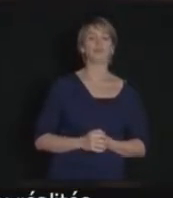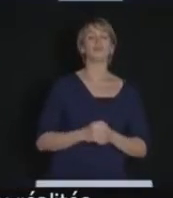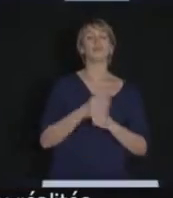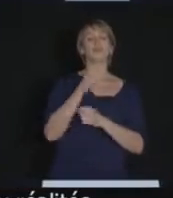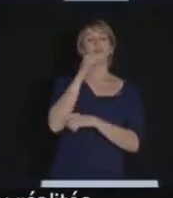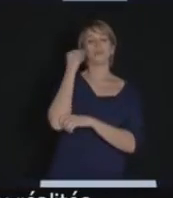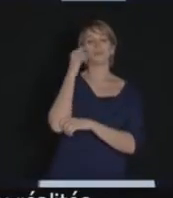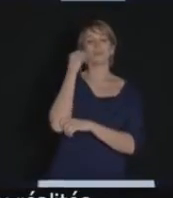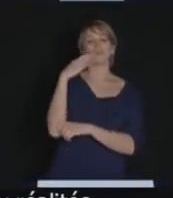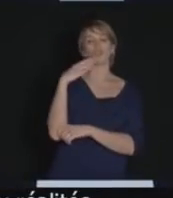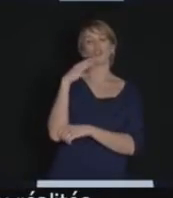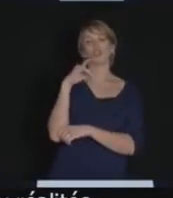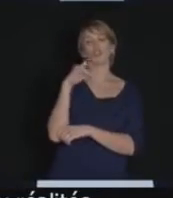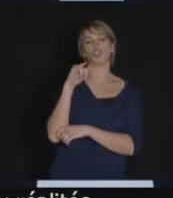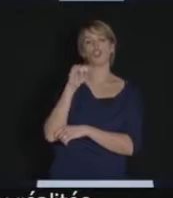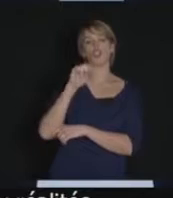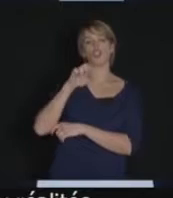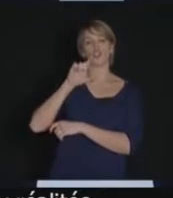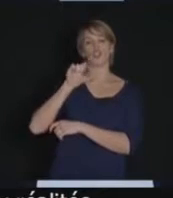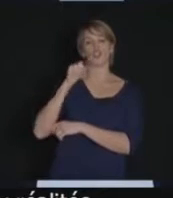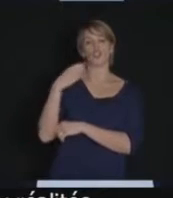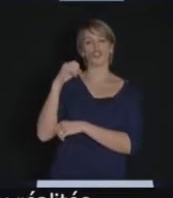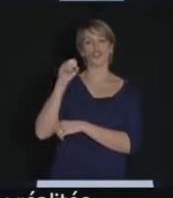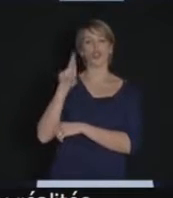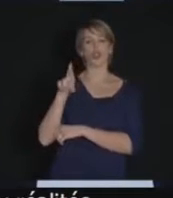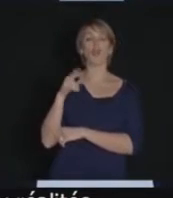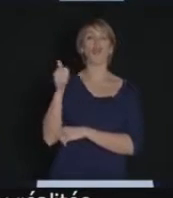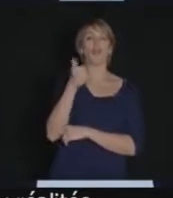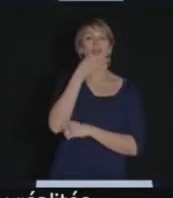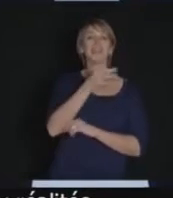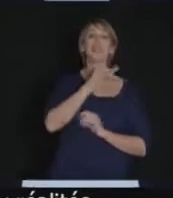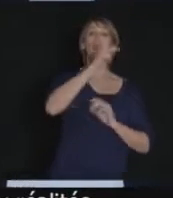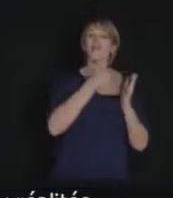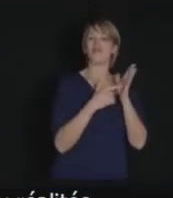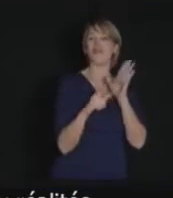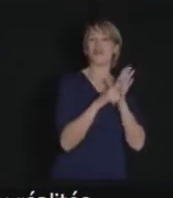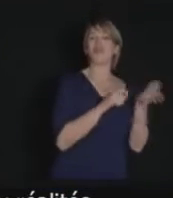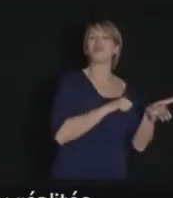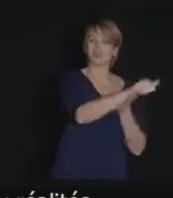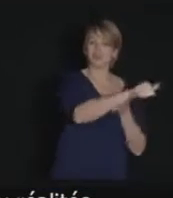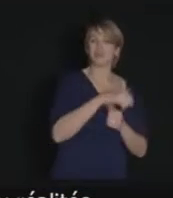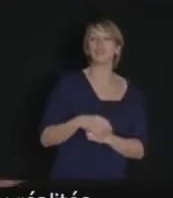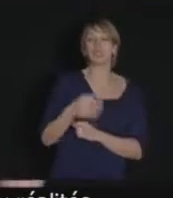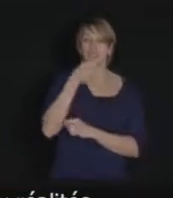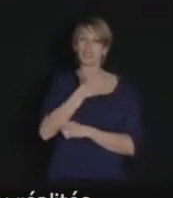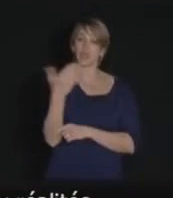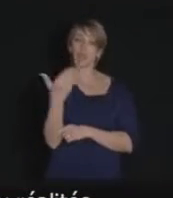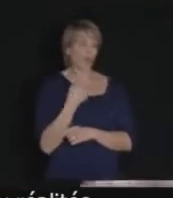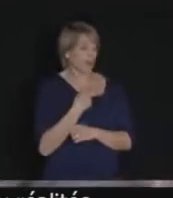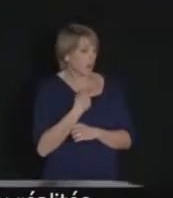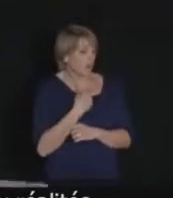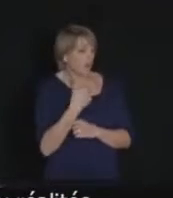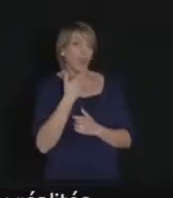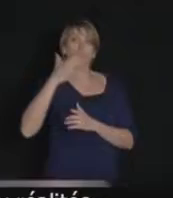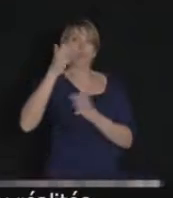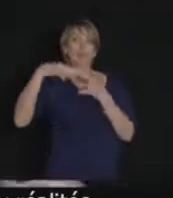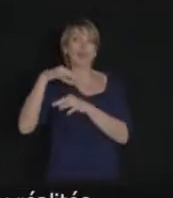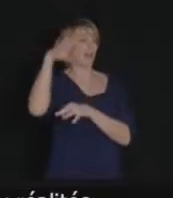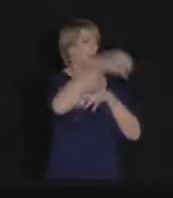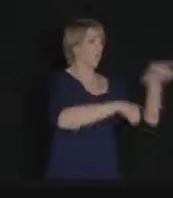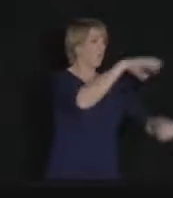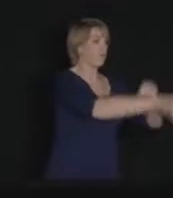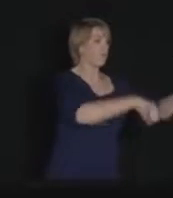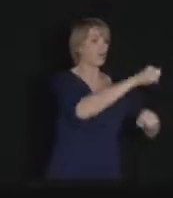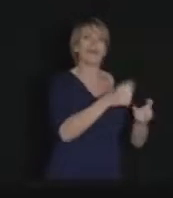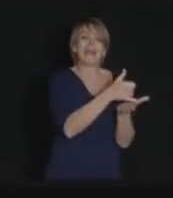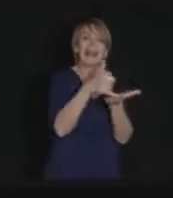comme l'avait dit Victor Schœlcher à la deuxième abolition de l'esclavage, on lui avait dit, il a dit, ah, si on ne peut faire vivre